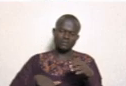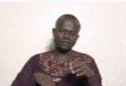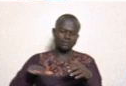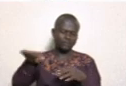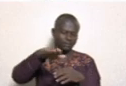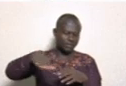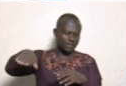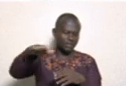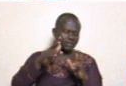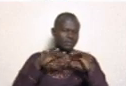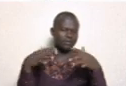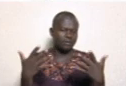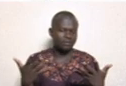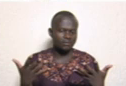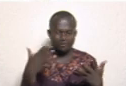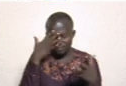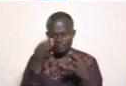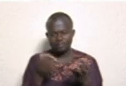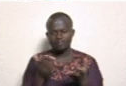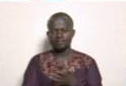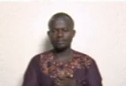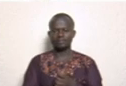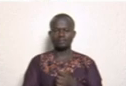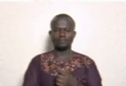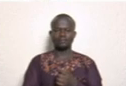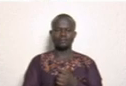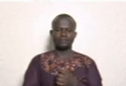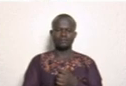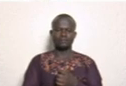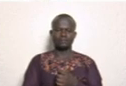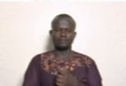muri Washington ho ingamba ziba zafashwe ni nk'izihe muri make?